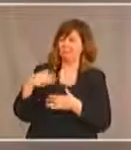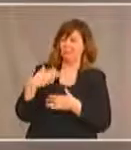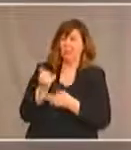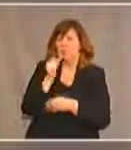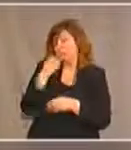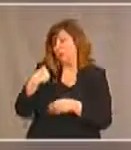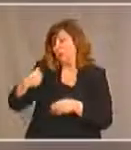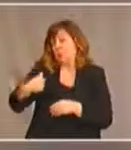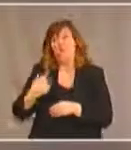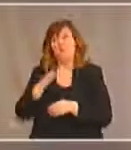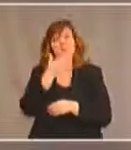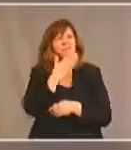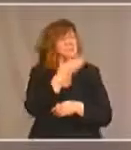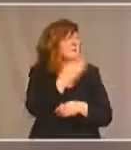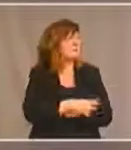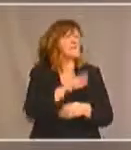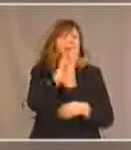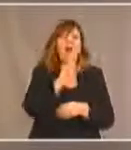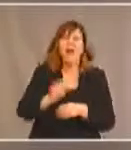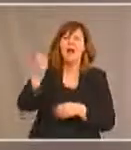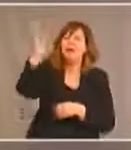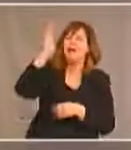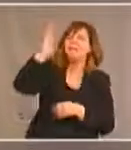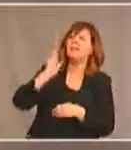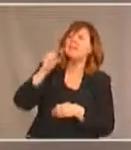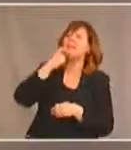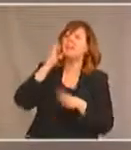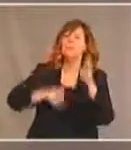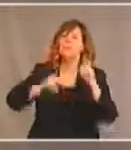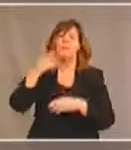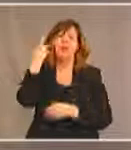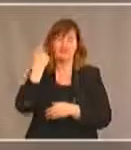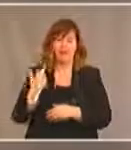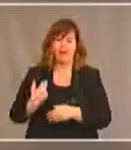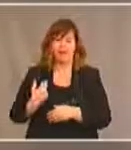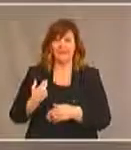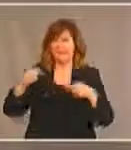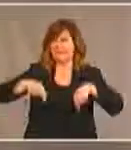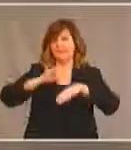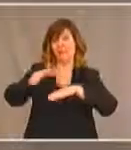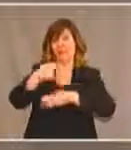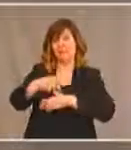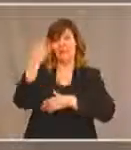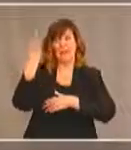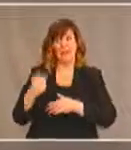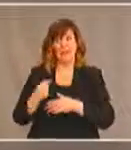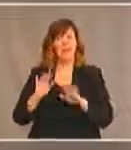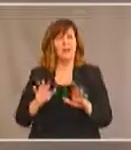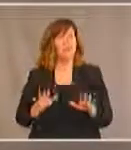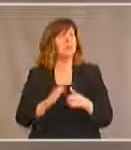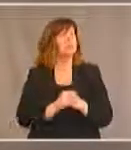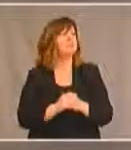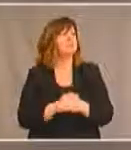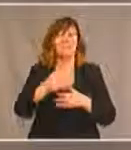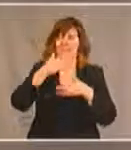de cette nation, les ancêtres donc du peuple algonquin où nous nous trouvons aujourd'hui, territoire algonquin où nous nous trouvons aujourd